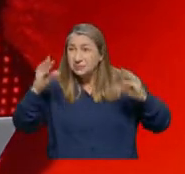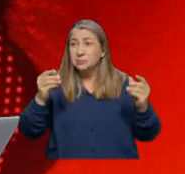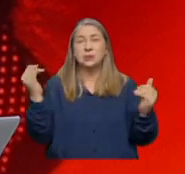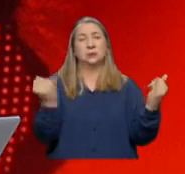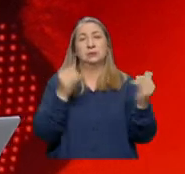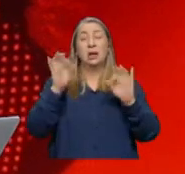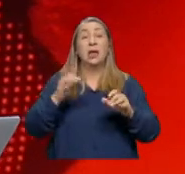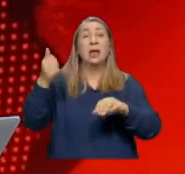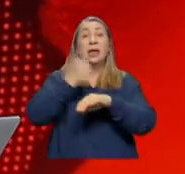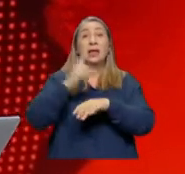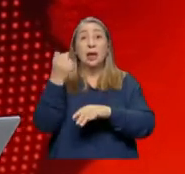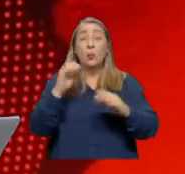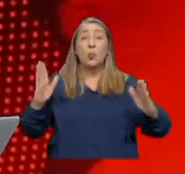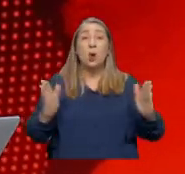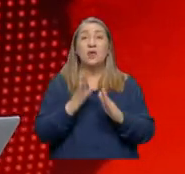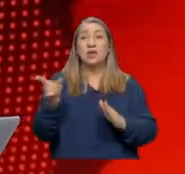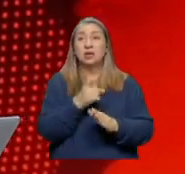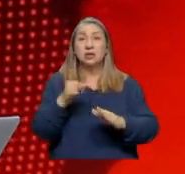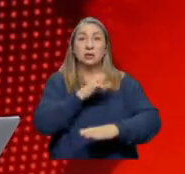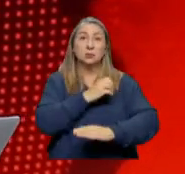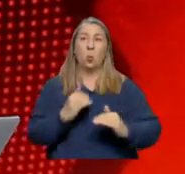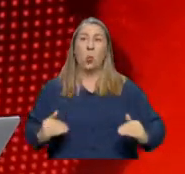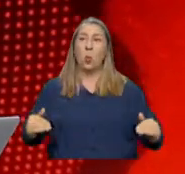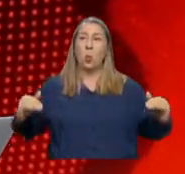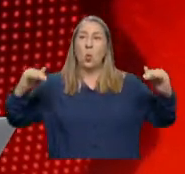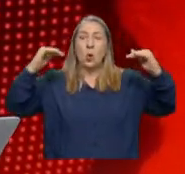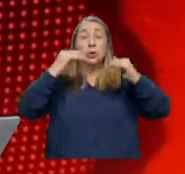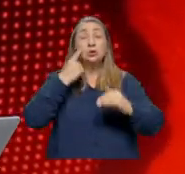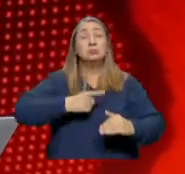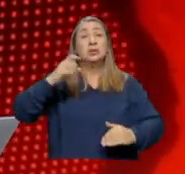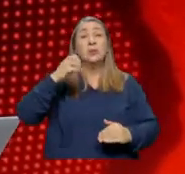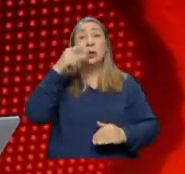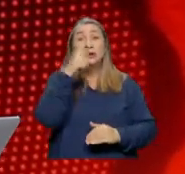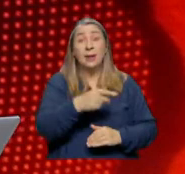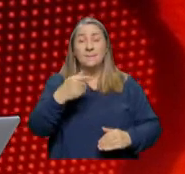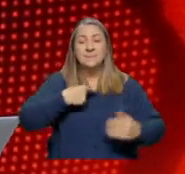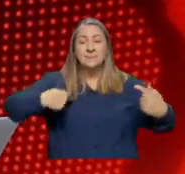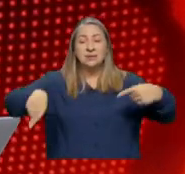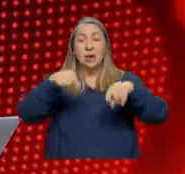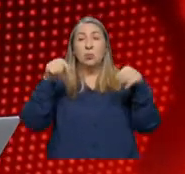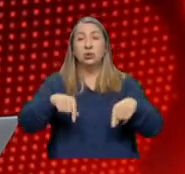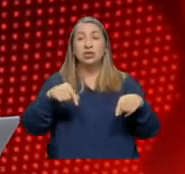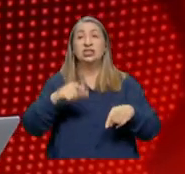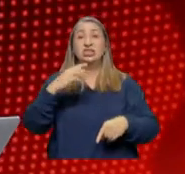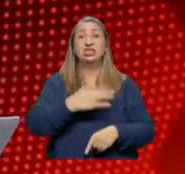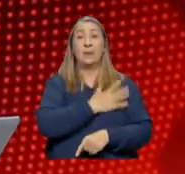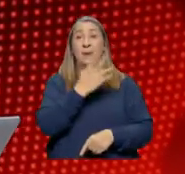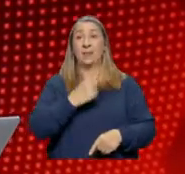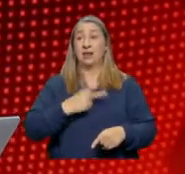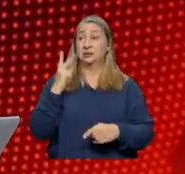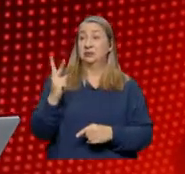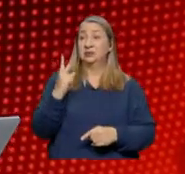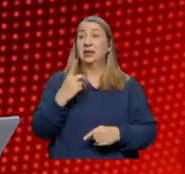tartışma iktidar muhalefet hattında ısıttı özellikle Cumhurbaşkanı Erdoğan'ın Bizler Burası CHP